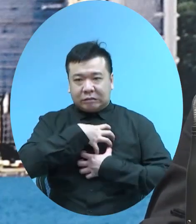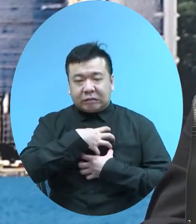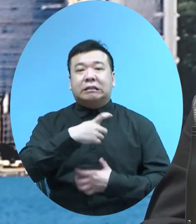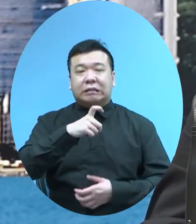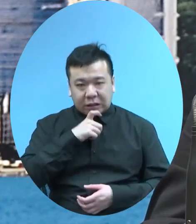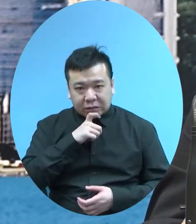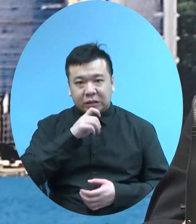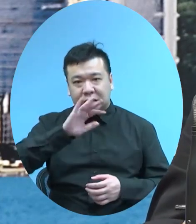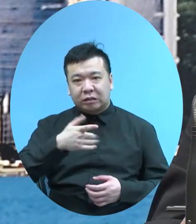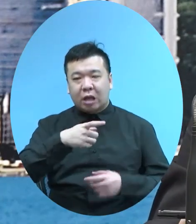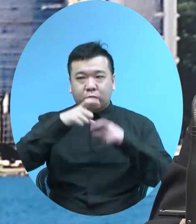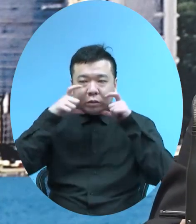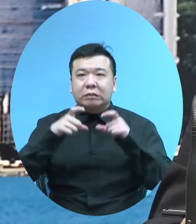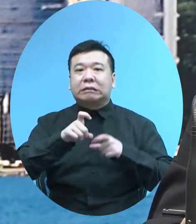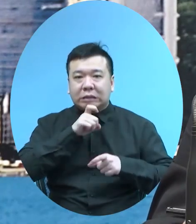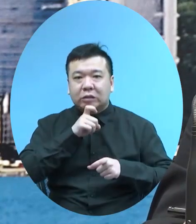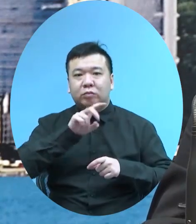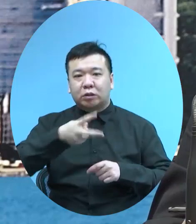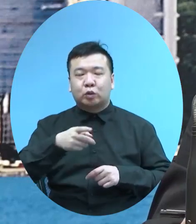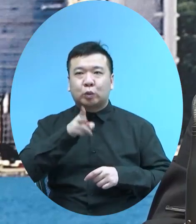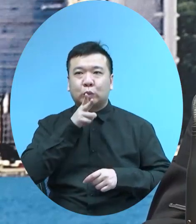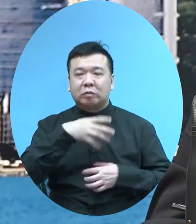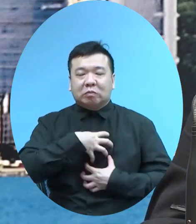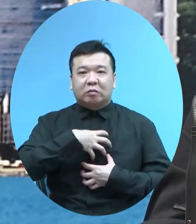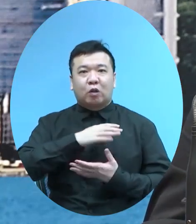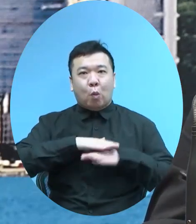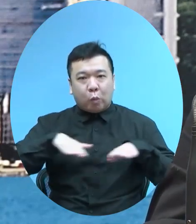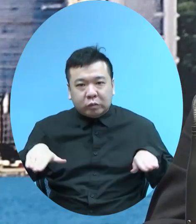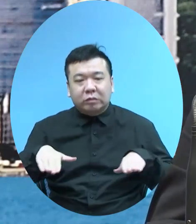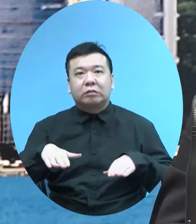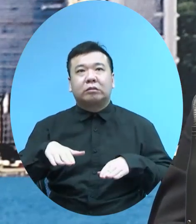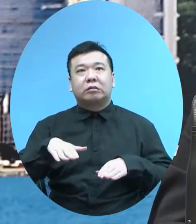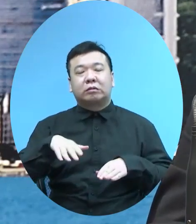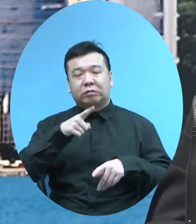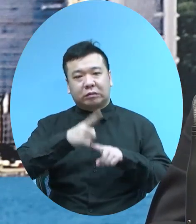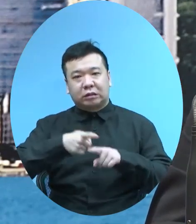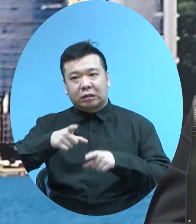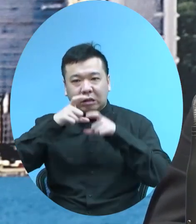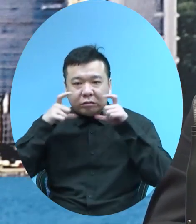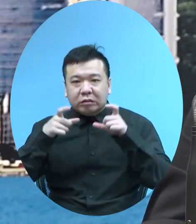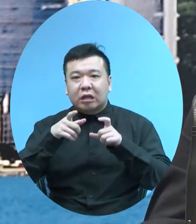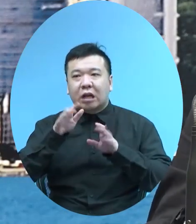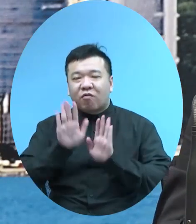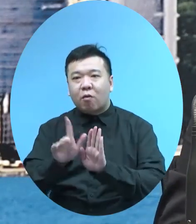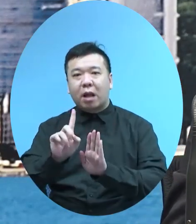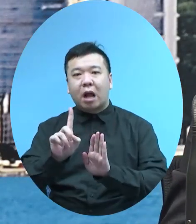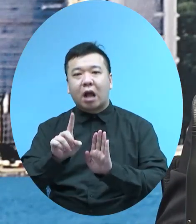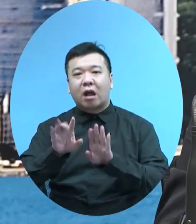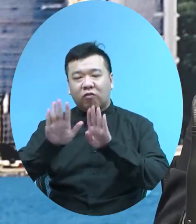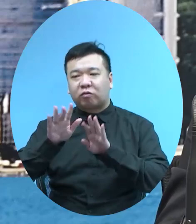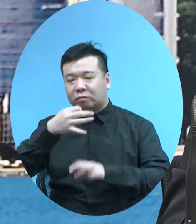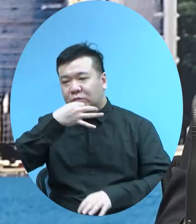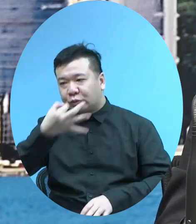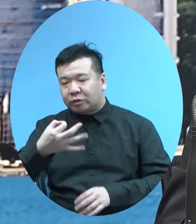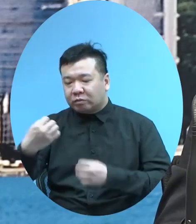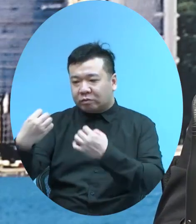係好似就覺得戴咗口罩咧就已經好似好安全咁。咁其實戴口罩只係可以防止一啲即飛沫